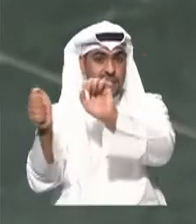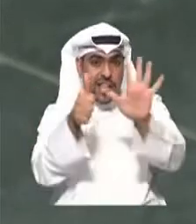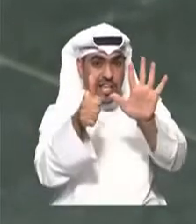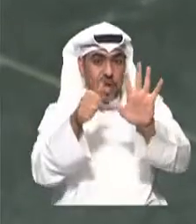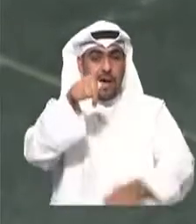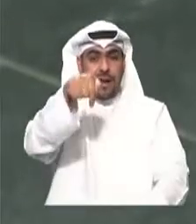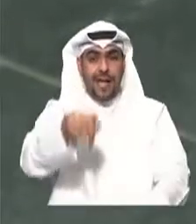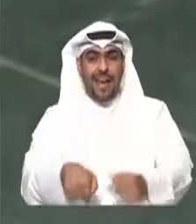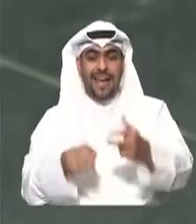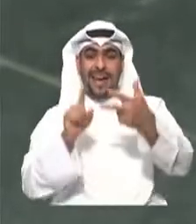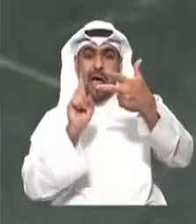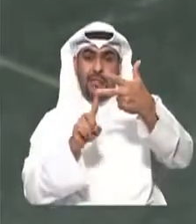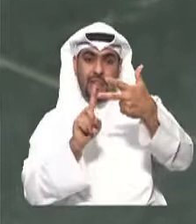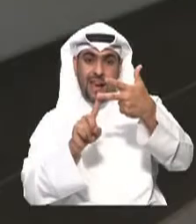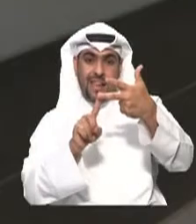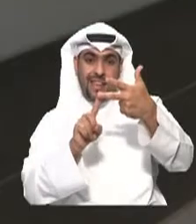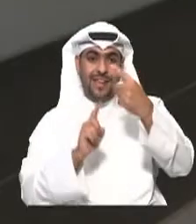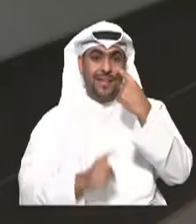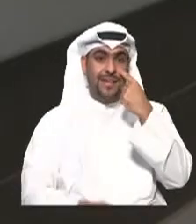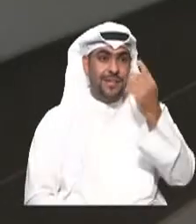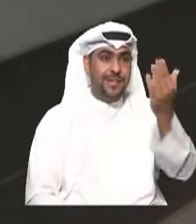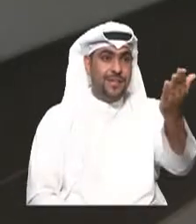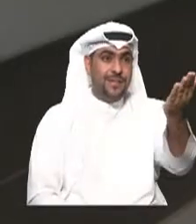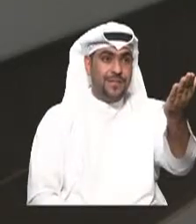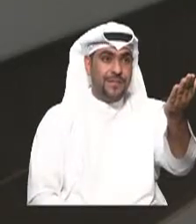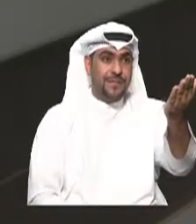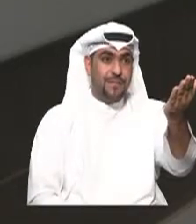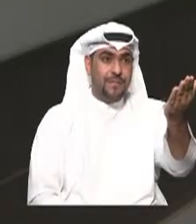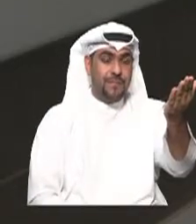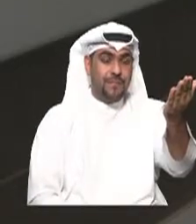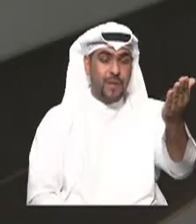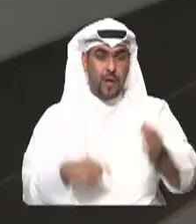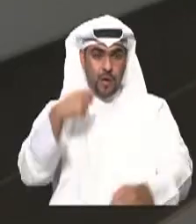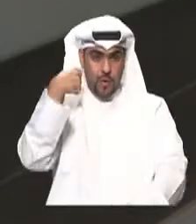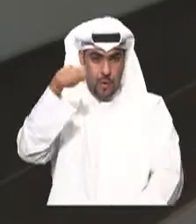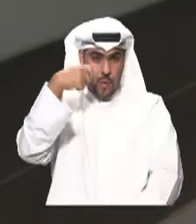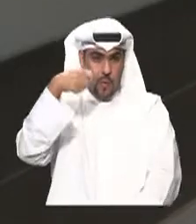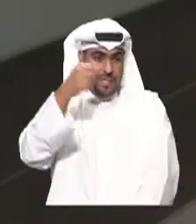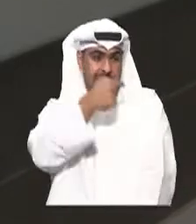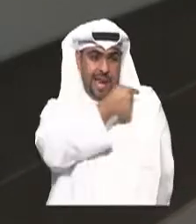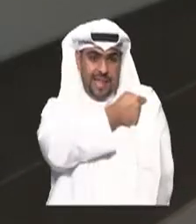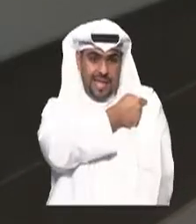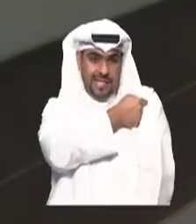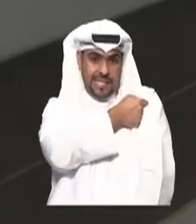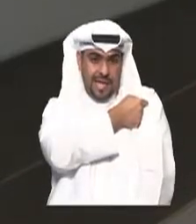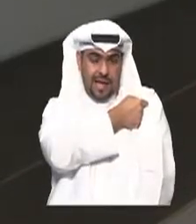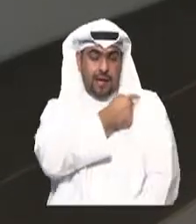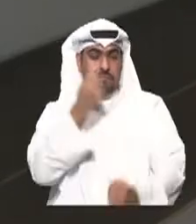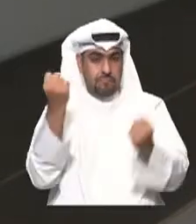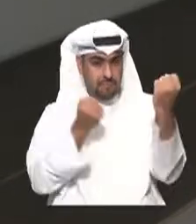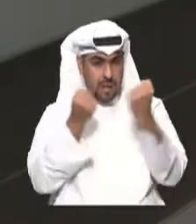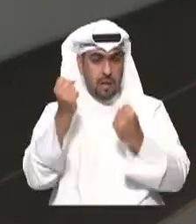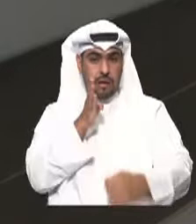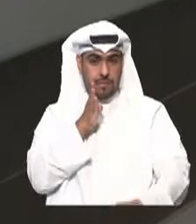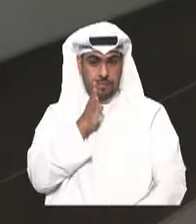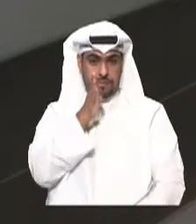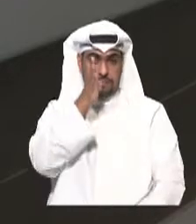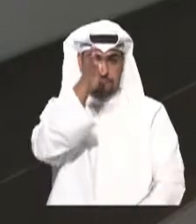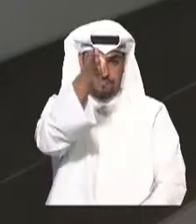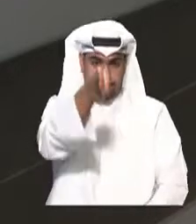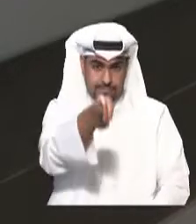طبعا الحملات الميدانيه راح تسعى ان شاء الله التواصل مع جميع القطاعات اللي تم تطعيمهم بالحملات الميدانيه